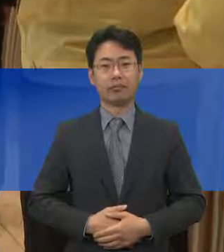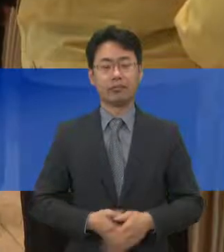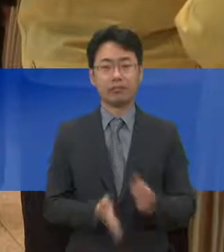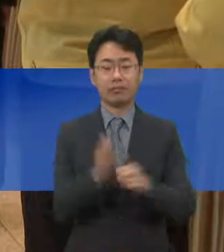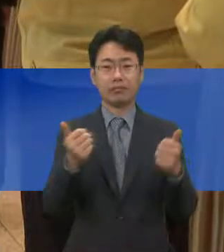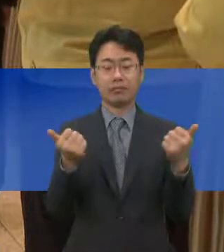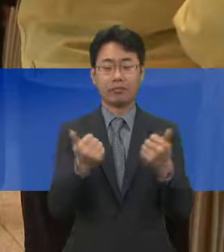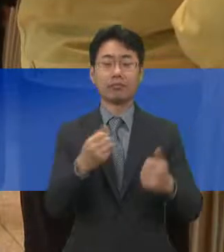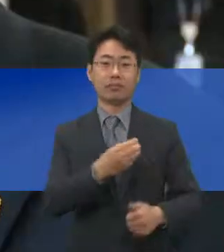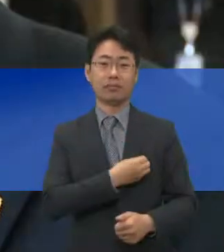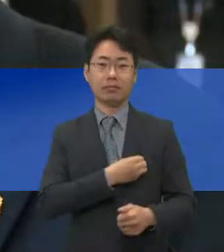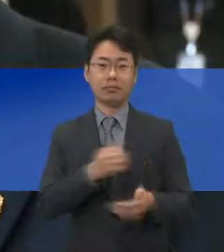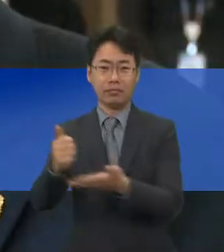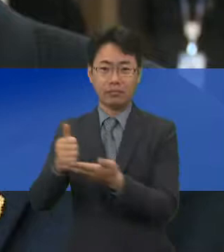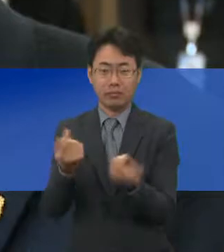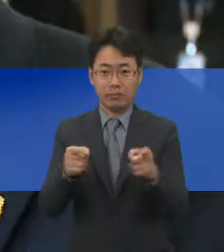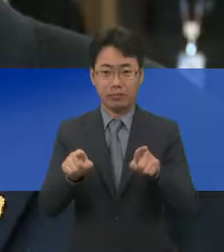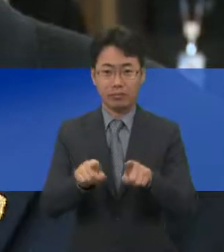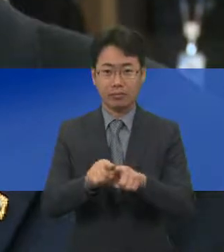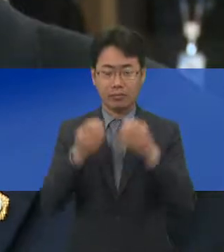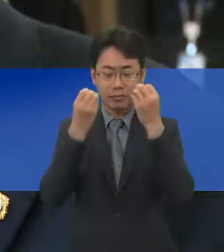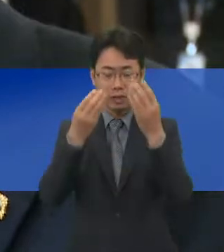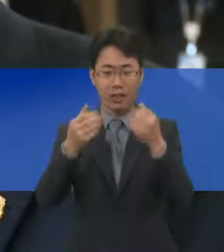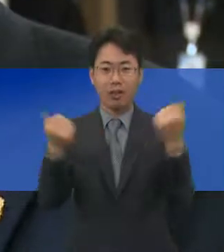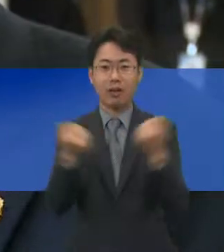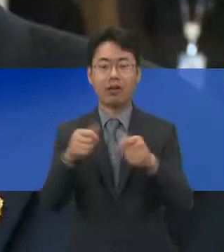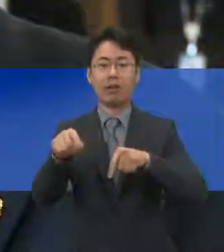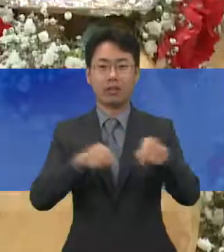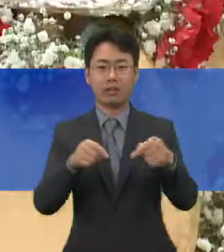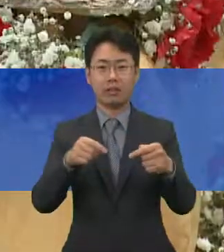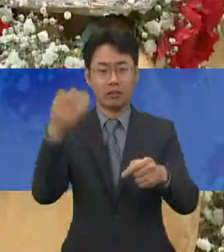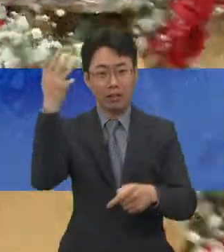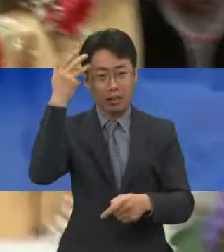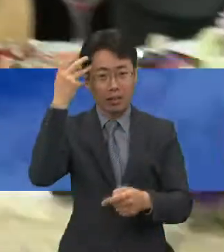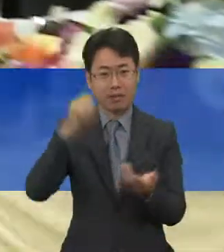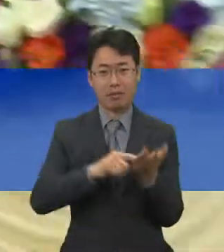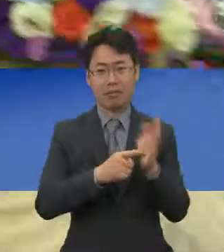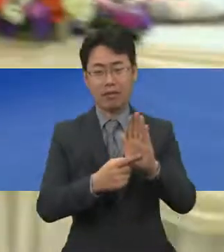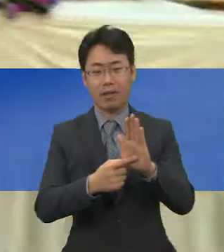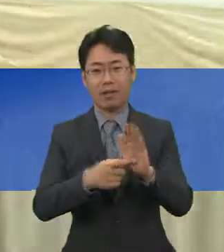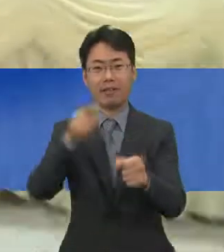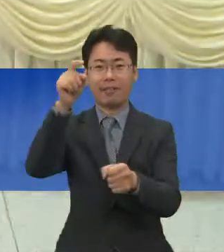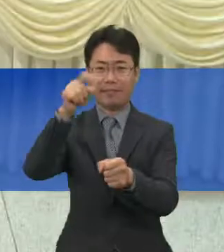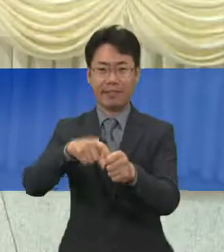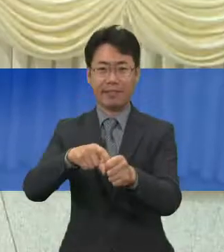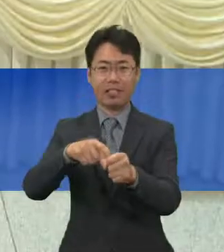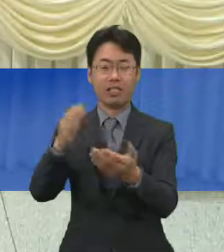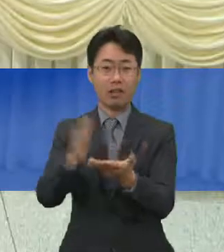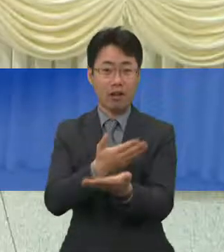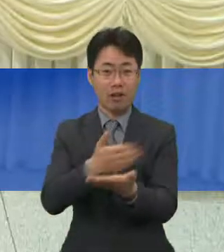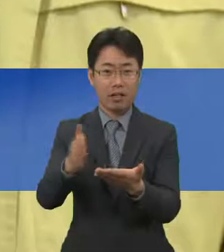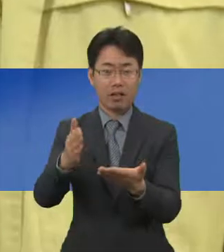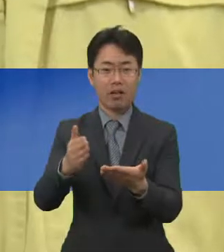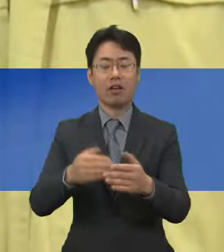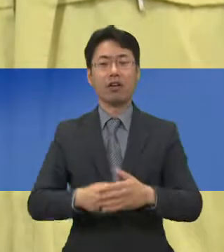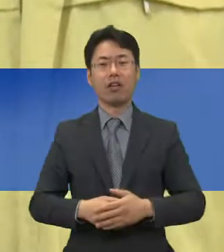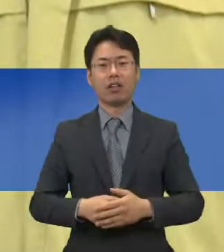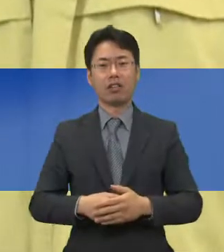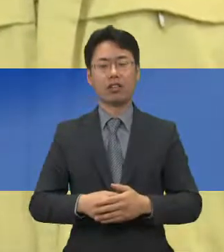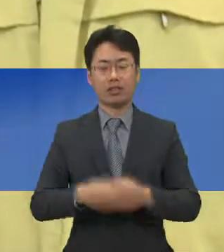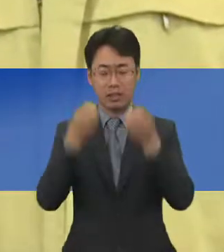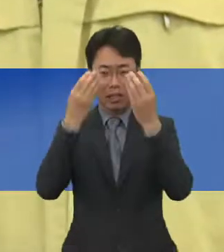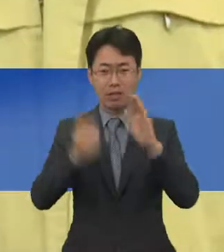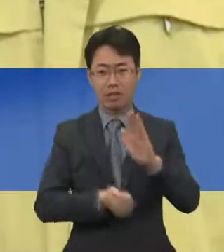이날 포항시의회 의원들은 내빈들과 함께 새해 의정 철학을 담은 사자성어, 여민 동정이 새겨진 시루떡을